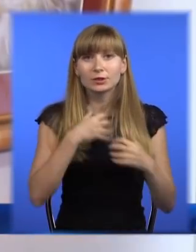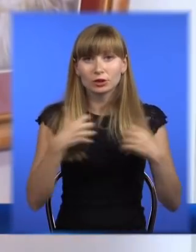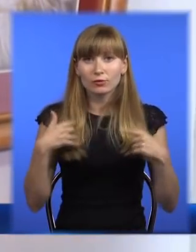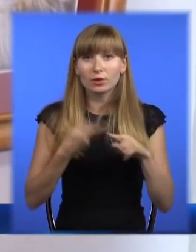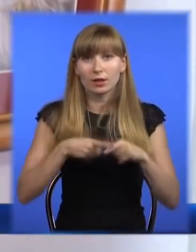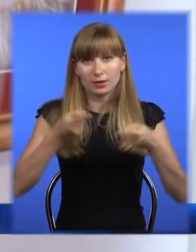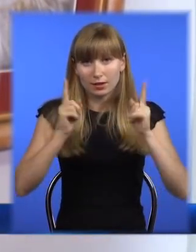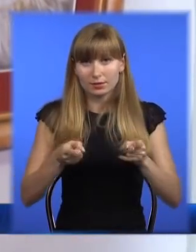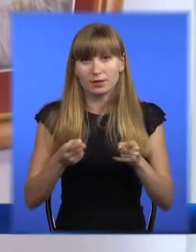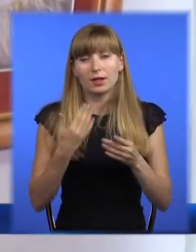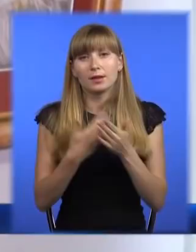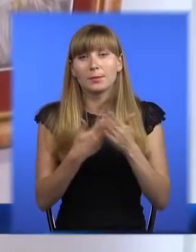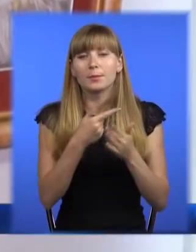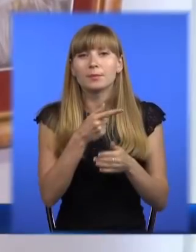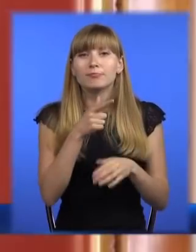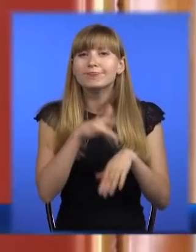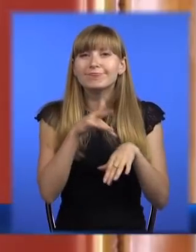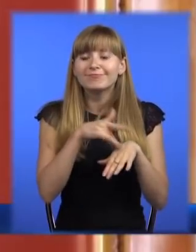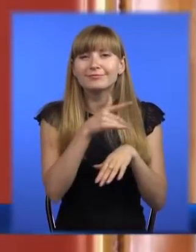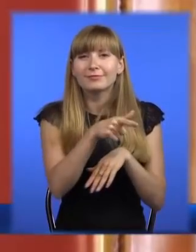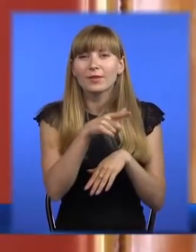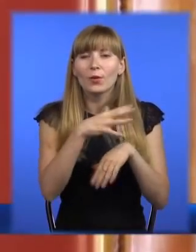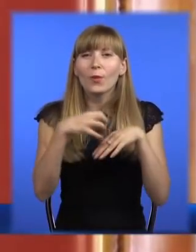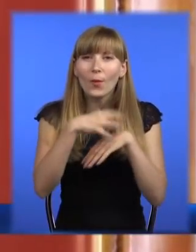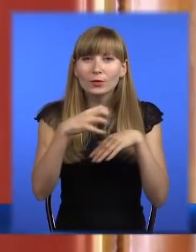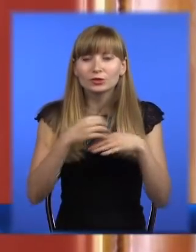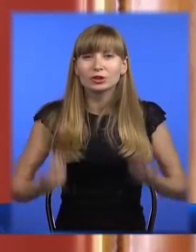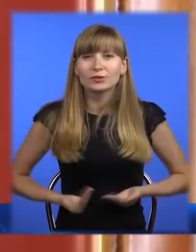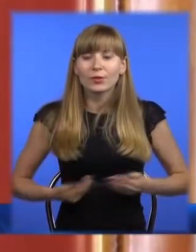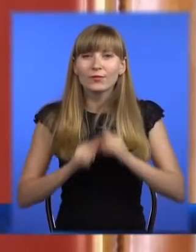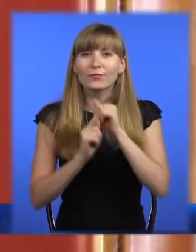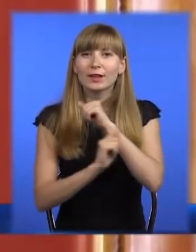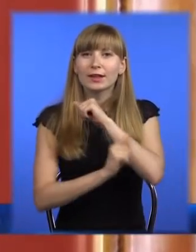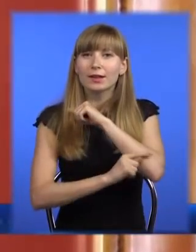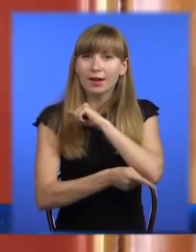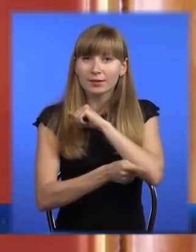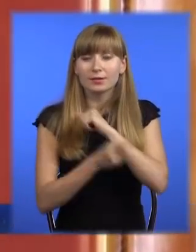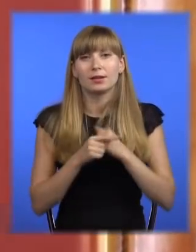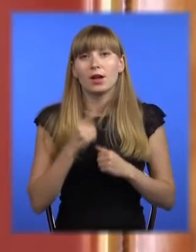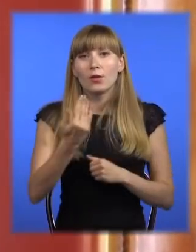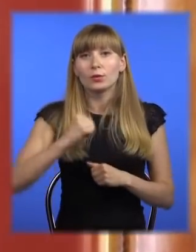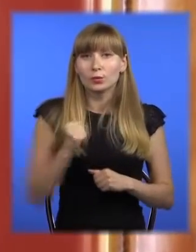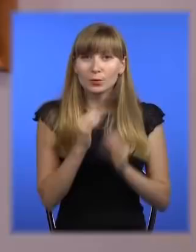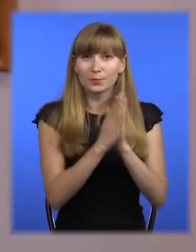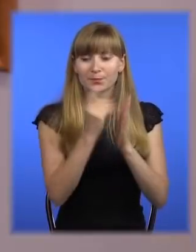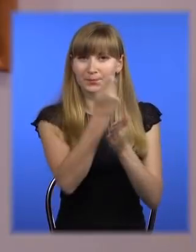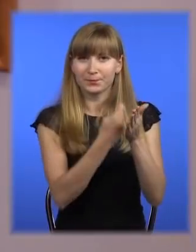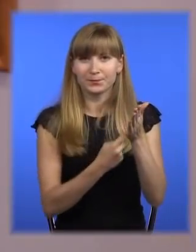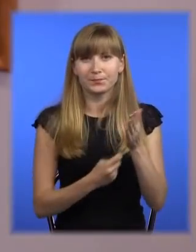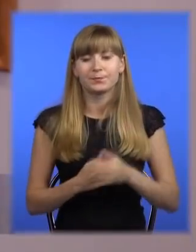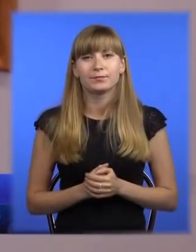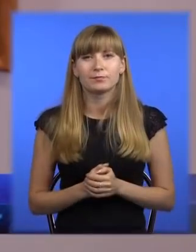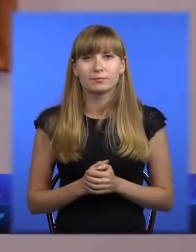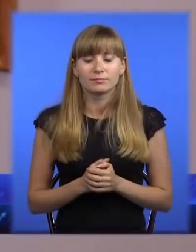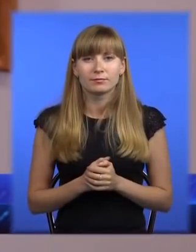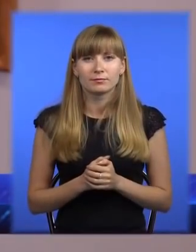наприклад, улюбленець художниці – кіт, що живе у Фінляндії і якого вона намалювала на прохання свого друга. Это